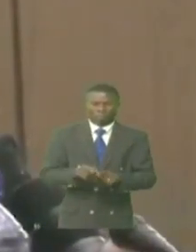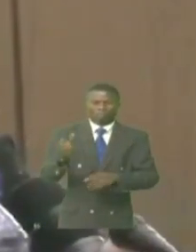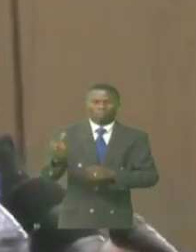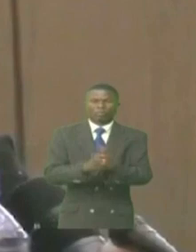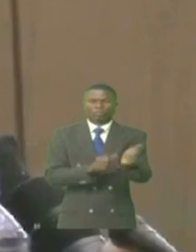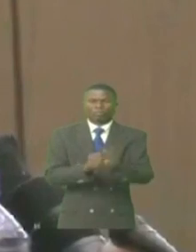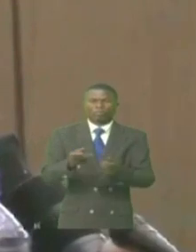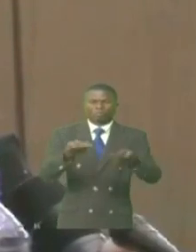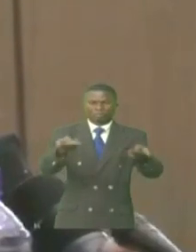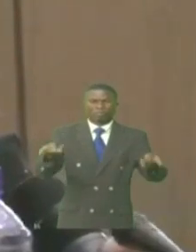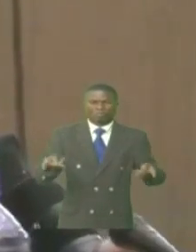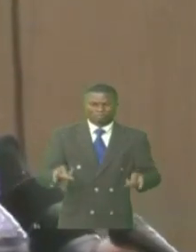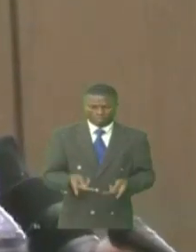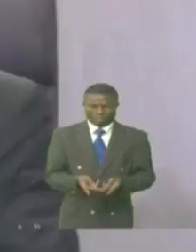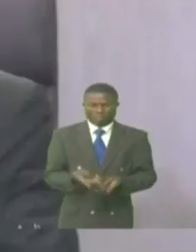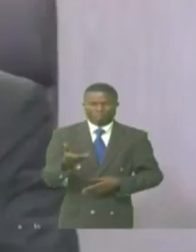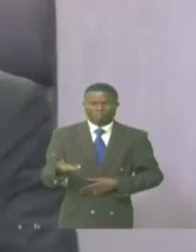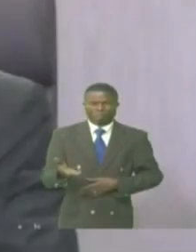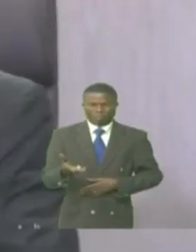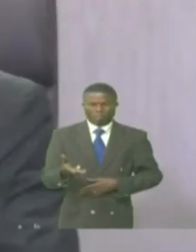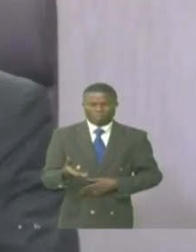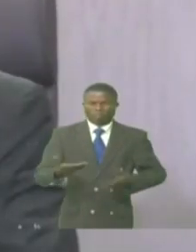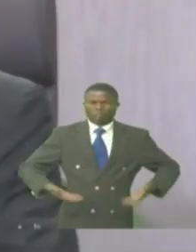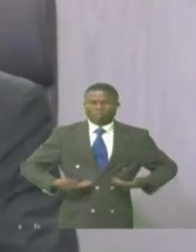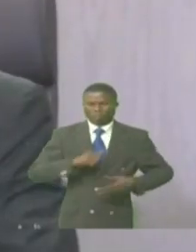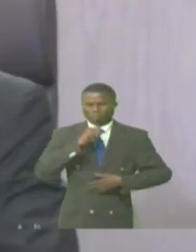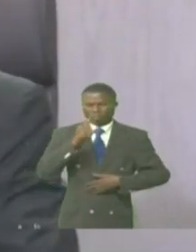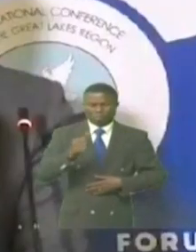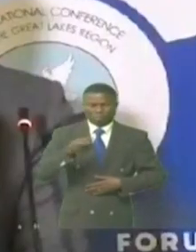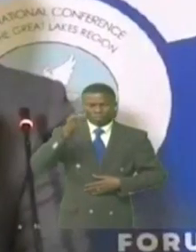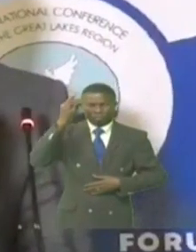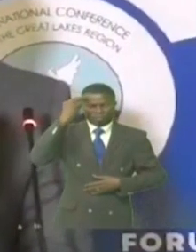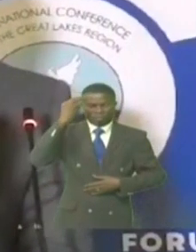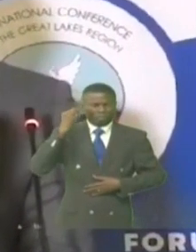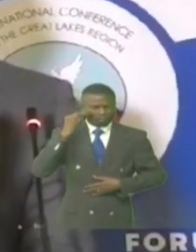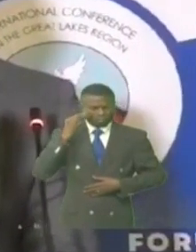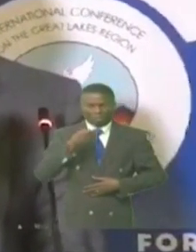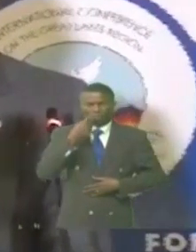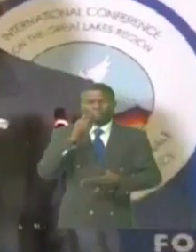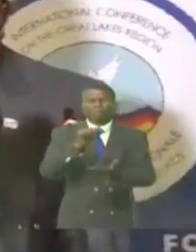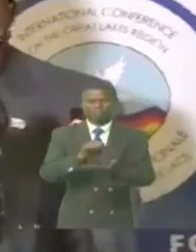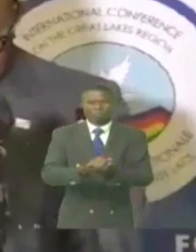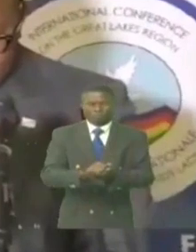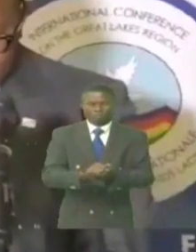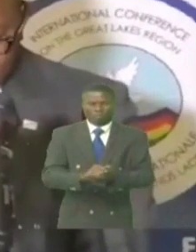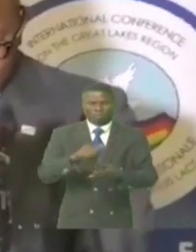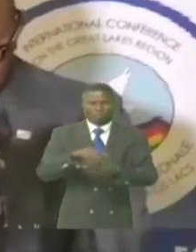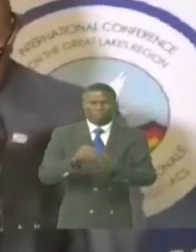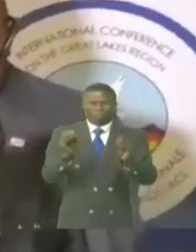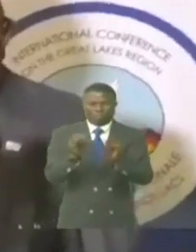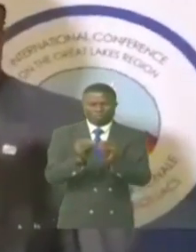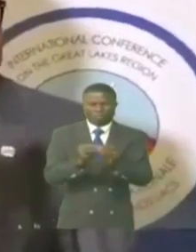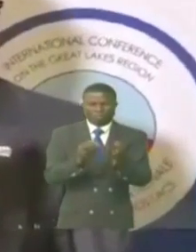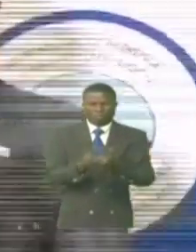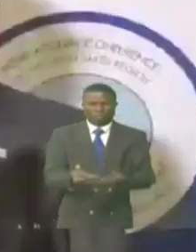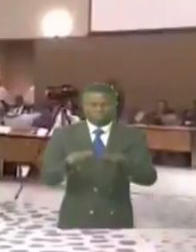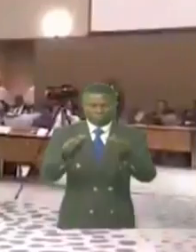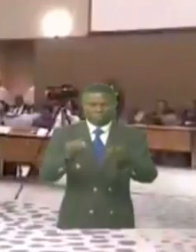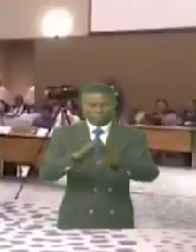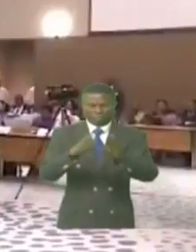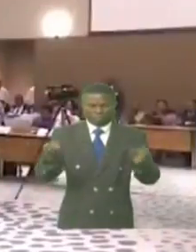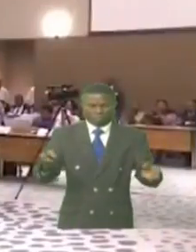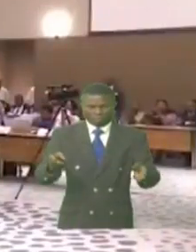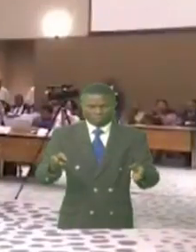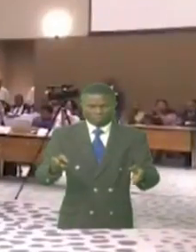de l'environnement géosphérique, a déploré le Premier ministre Jean-Michel Samaloukoum Dikeng qui a ouvert ses assises,